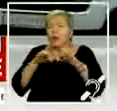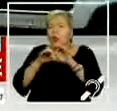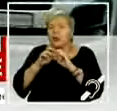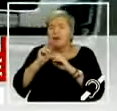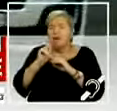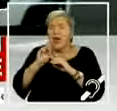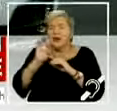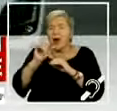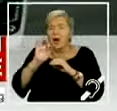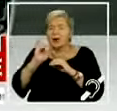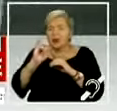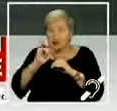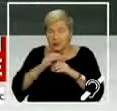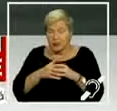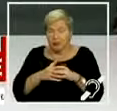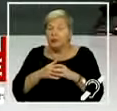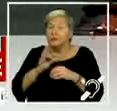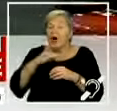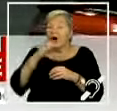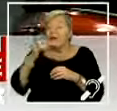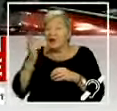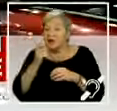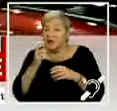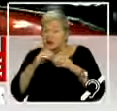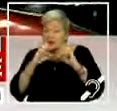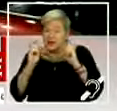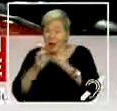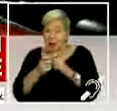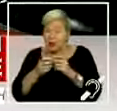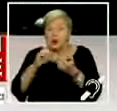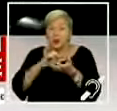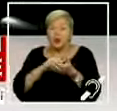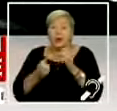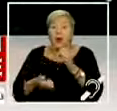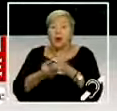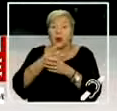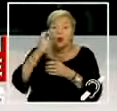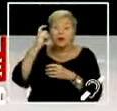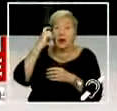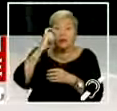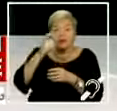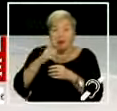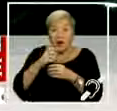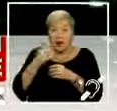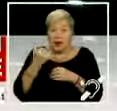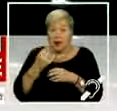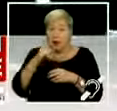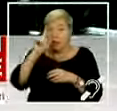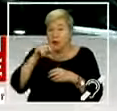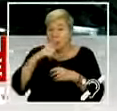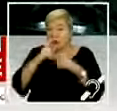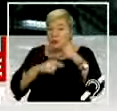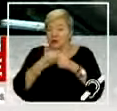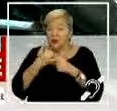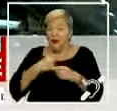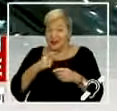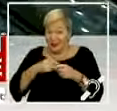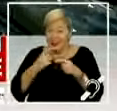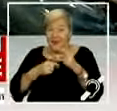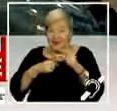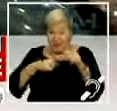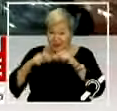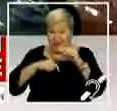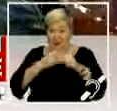Ferrari. De asemenea, în exteriorul salonului este expus și noul tramvai Imperio, cel care de luna viitoare va circula